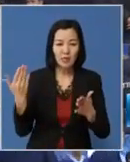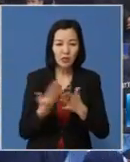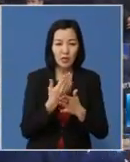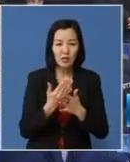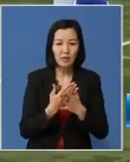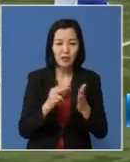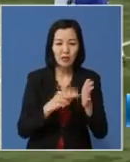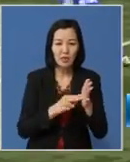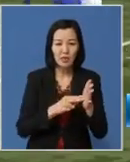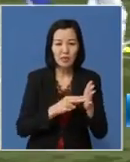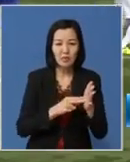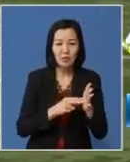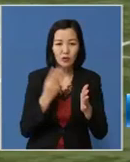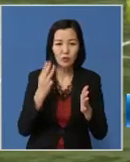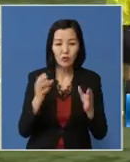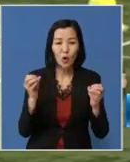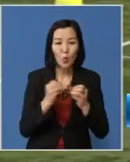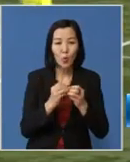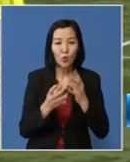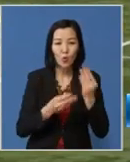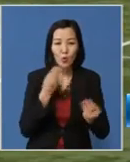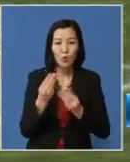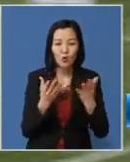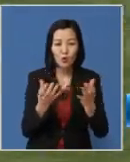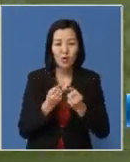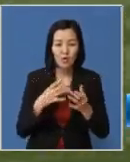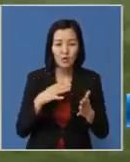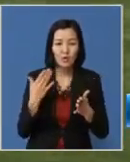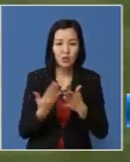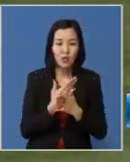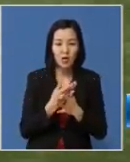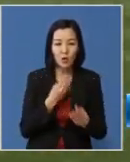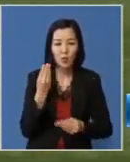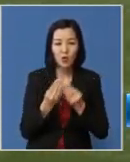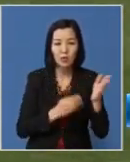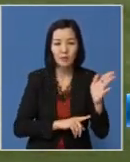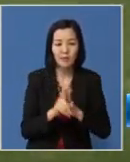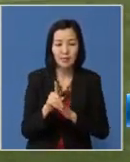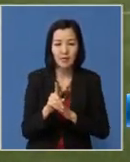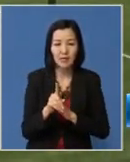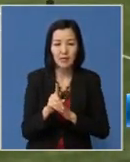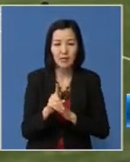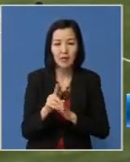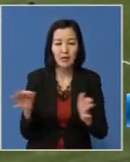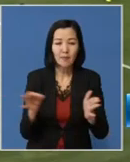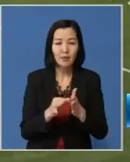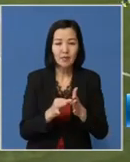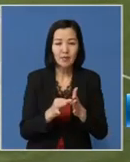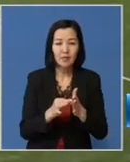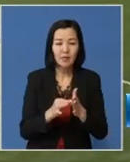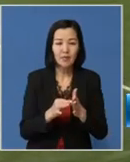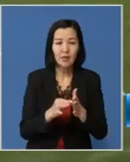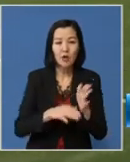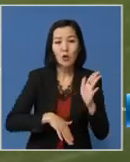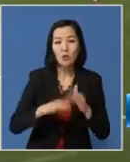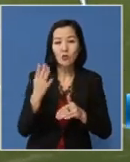7 легионер мен жергілікті 3 жас ойынша алыныпты. Жаңа маусымды тың күшпен бастаған жерлестеріміздің алға қойған мақсаты алғашқы төрттіктен